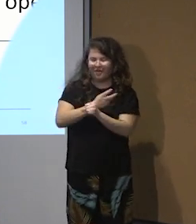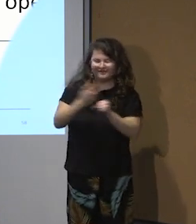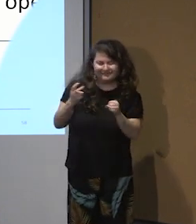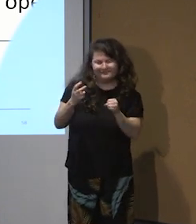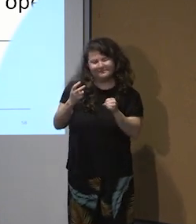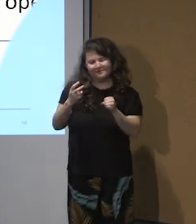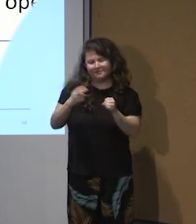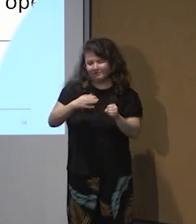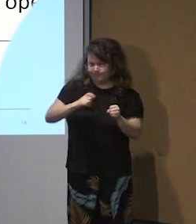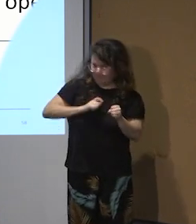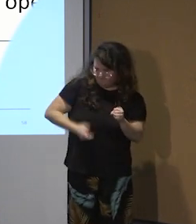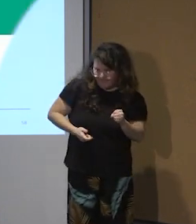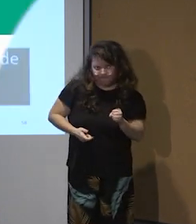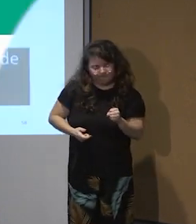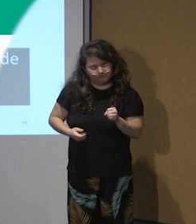séquelles indésirables.